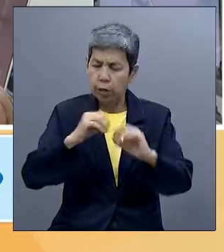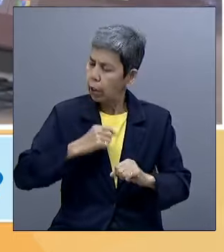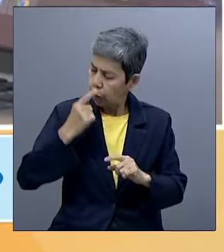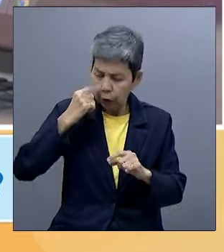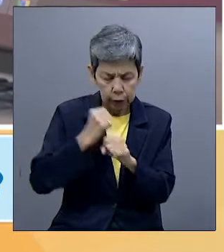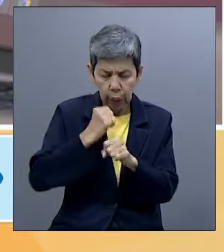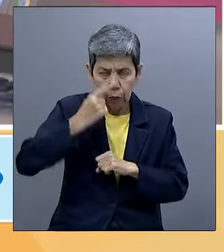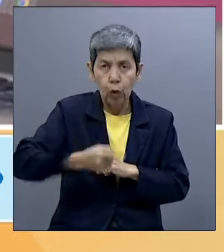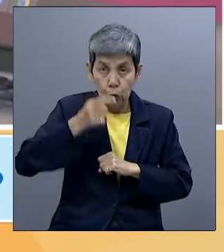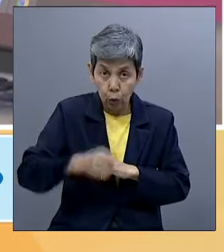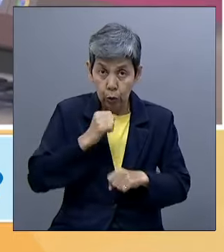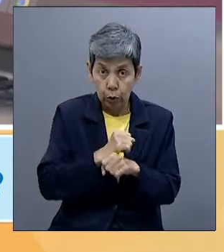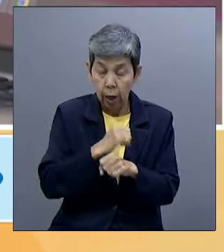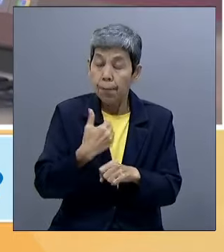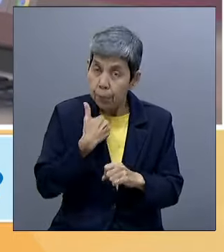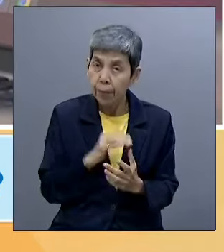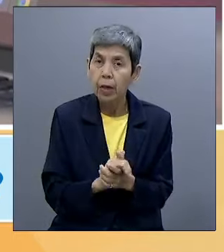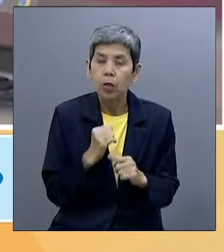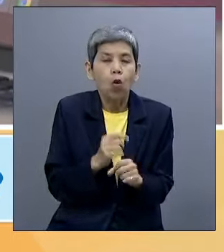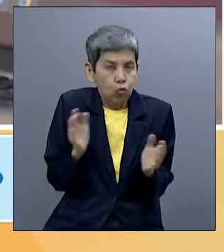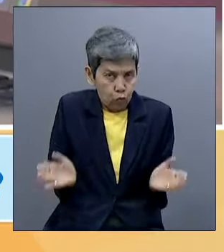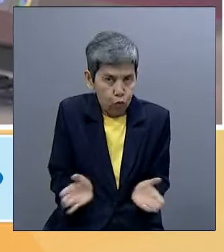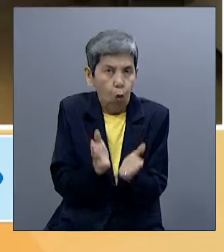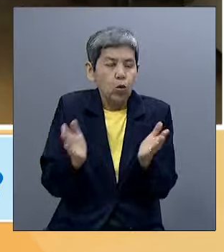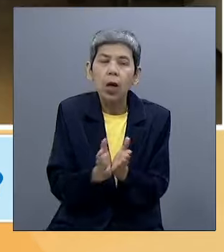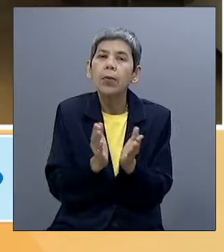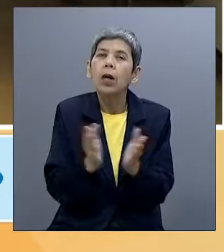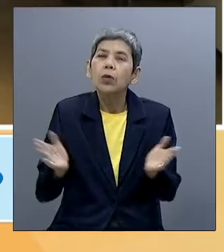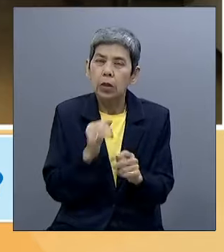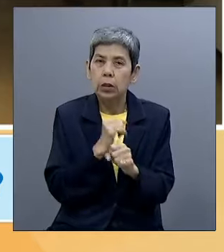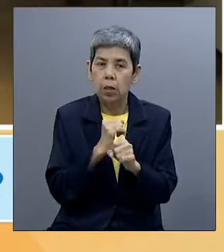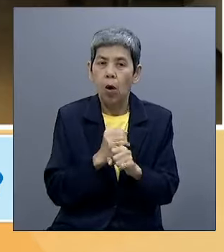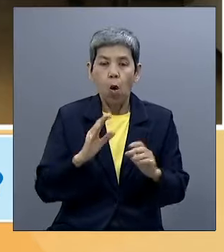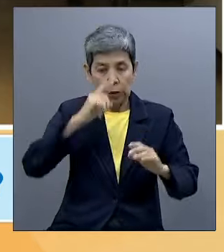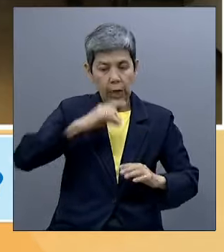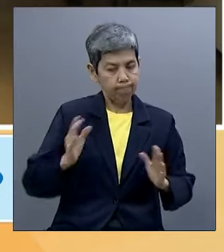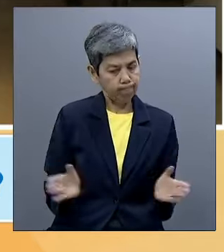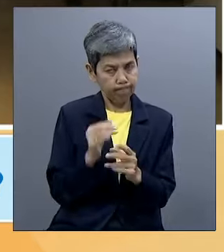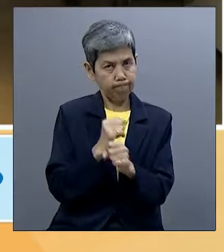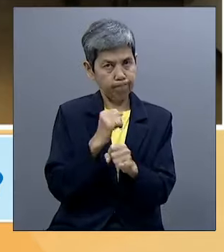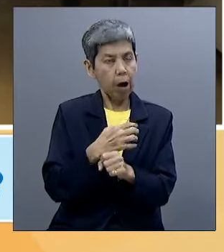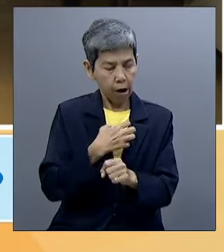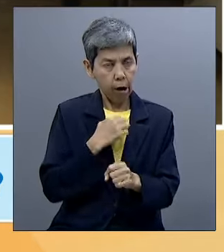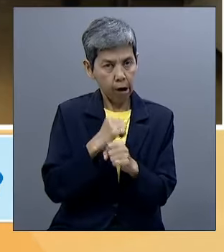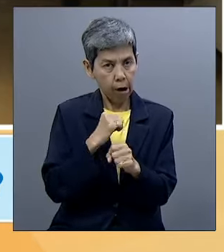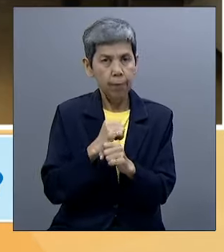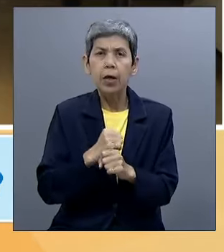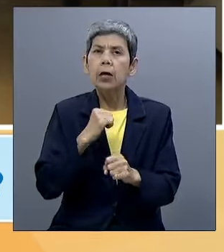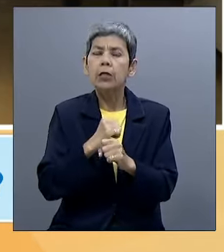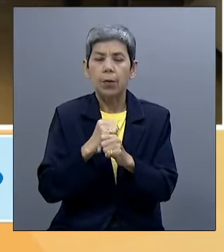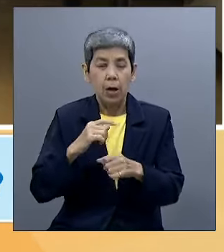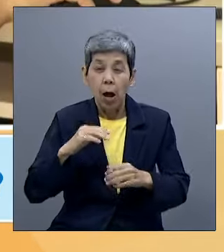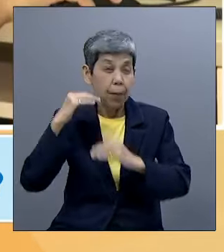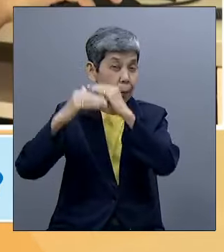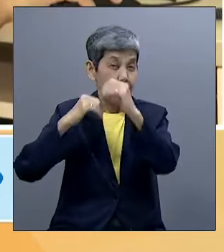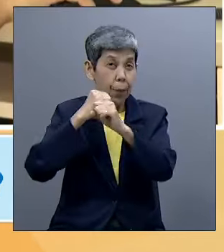เลยฮะแต่ต้องประกอบไปด้วยการส่งเสริมผู้ประกอบการและศักยภาพของคนไทยในการที่จะสร้างและพัฒนาซึ่งผมจะบ